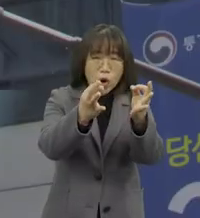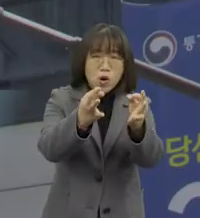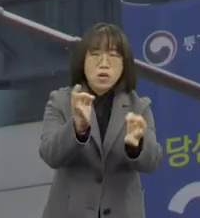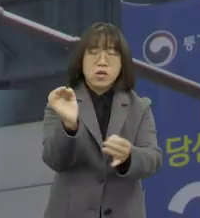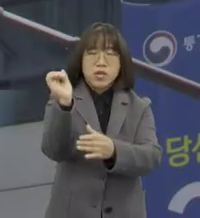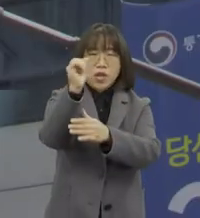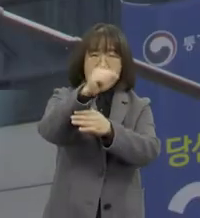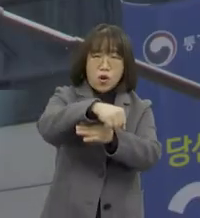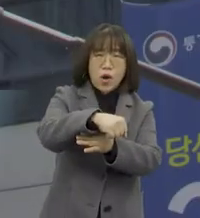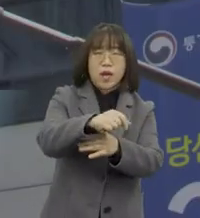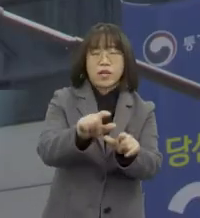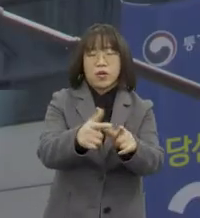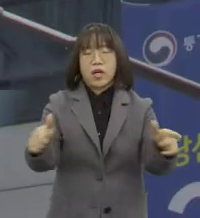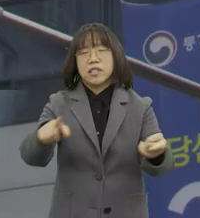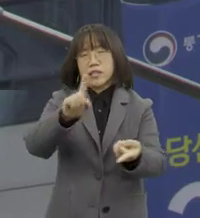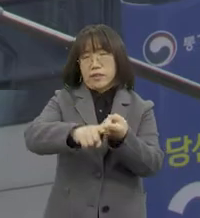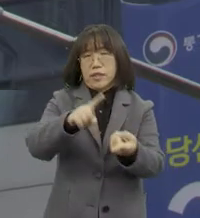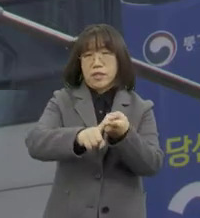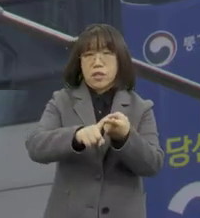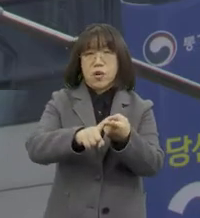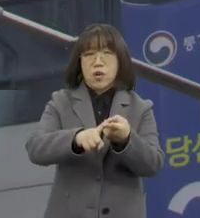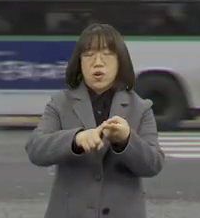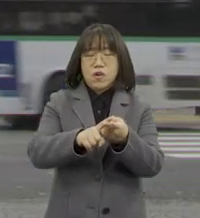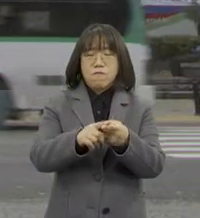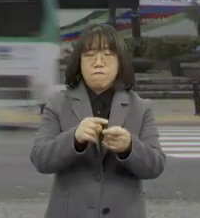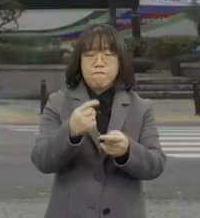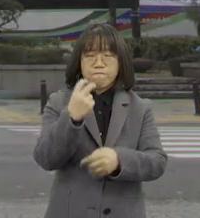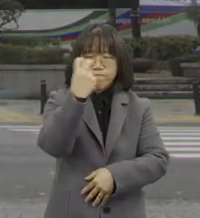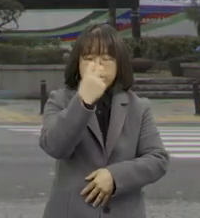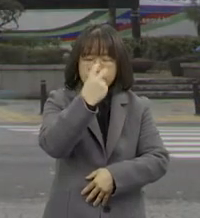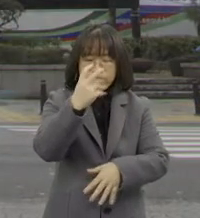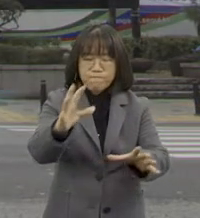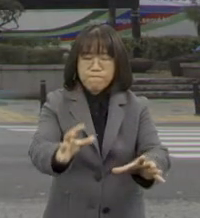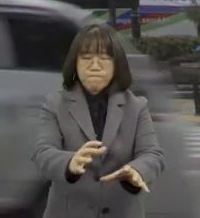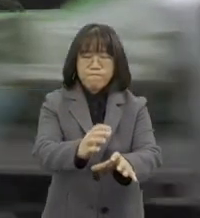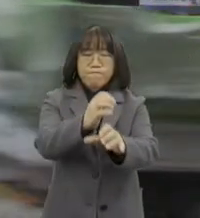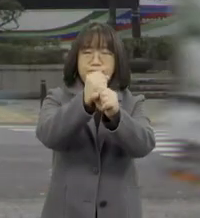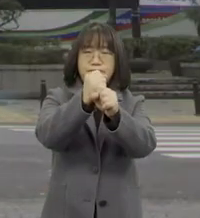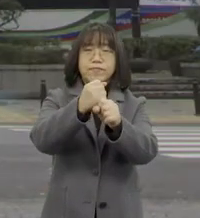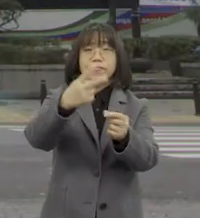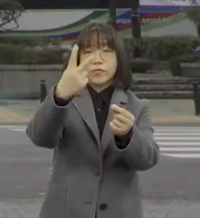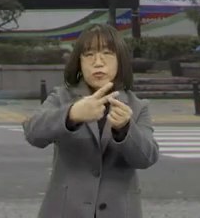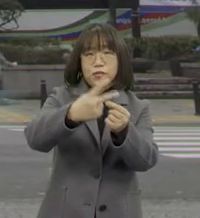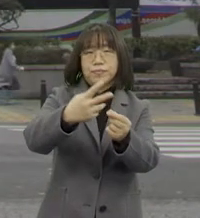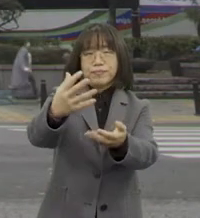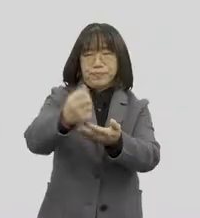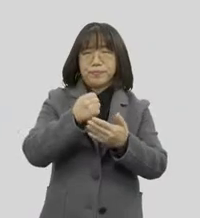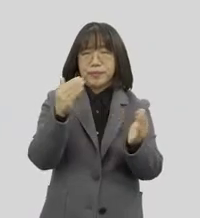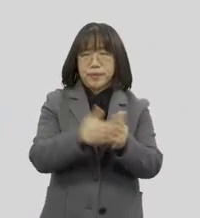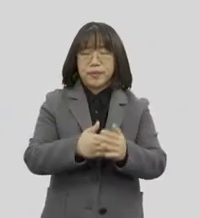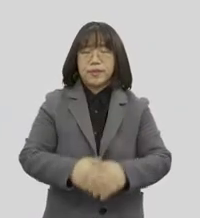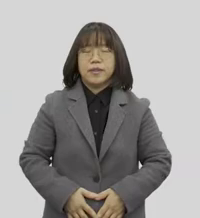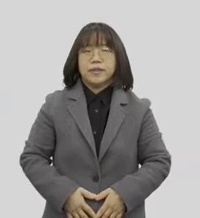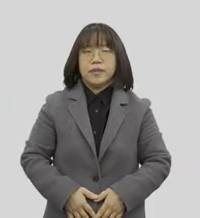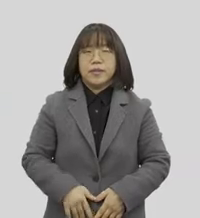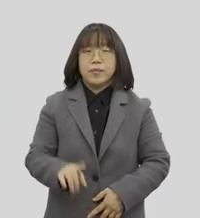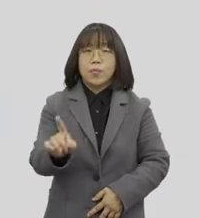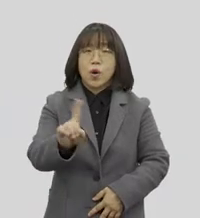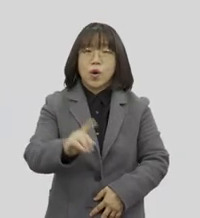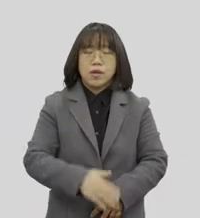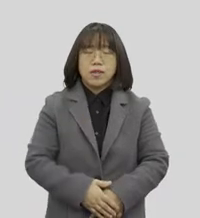4개 부문에서 우수한 점수를 받아 이 등급을 획득해 우수 기관으로 선정됐습니다 특히